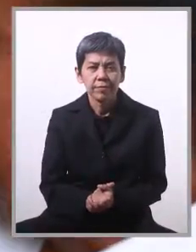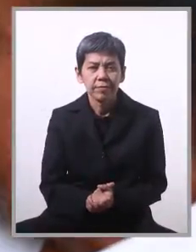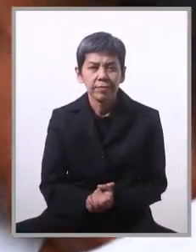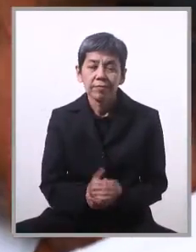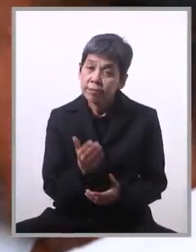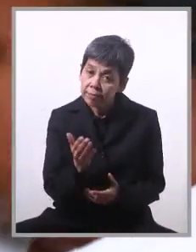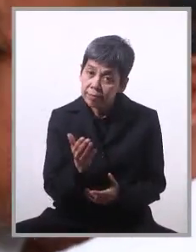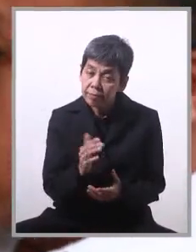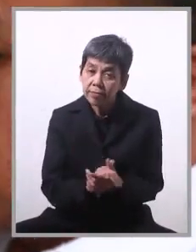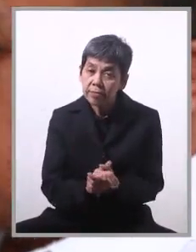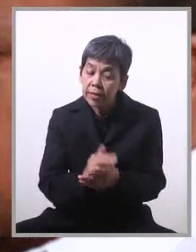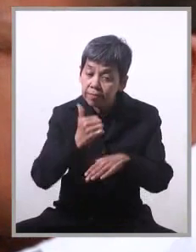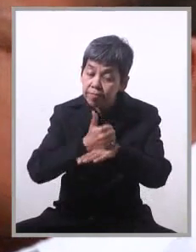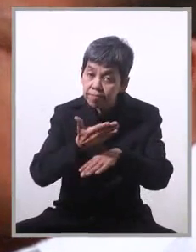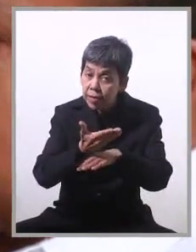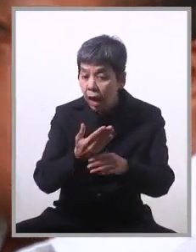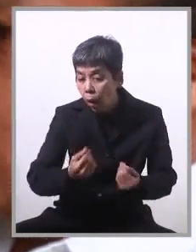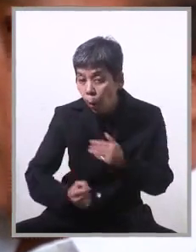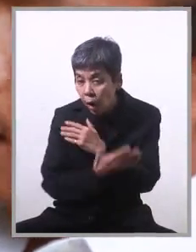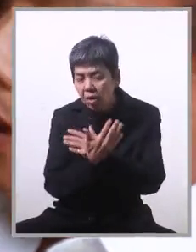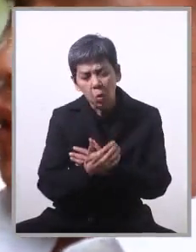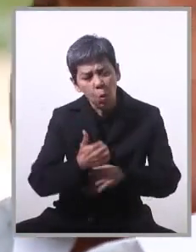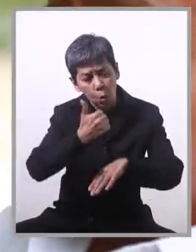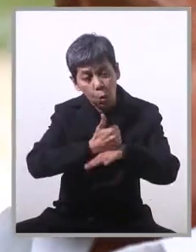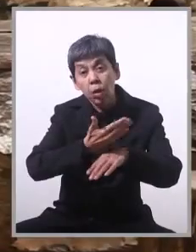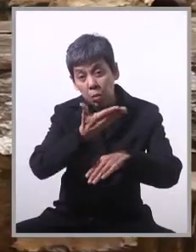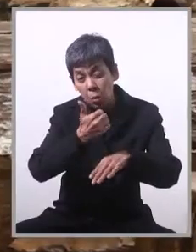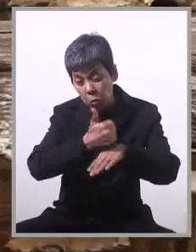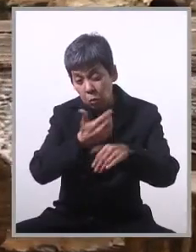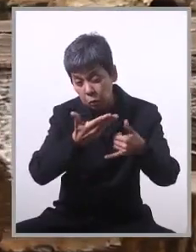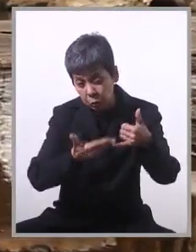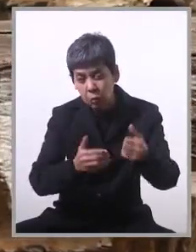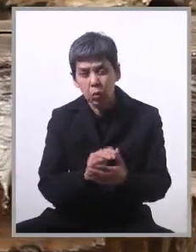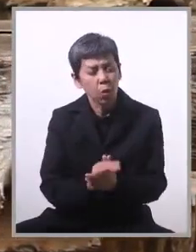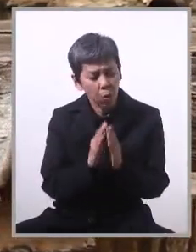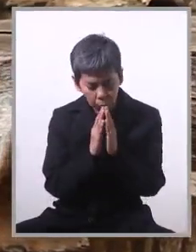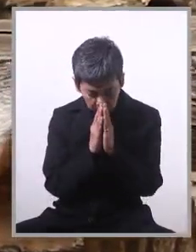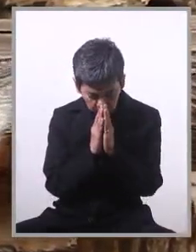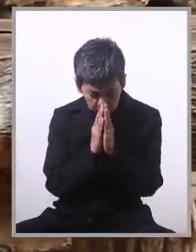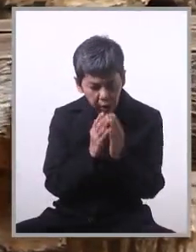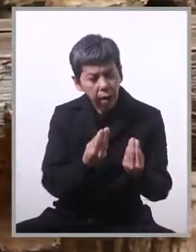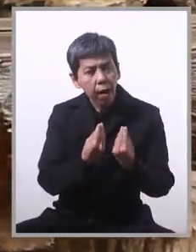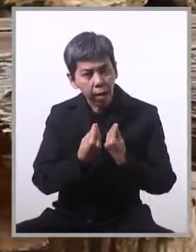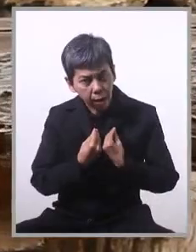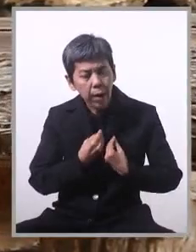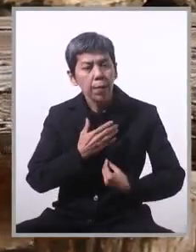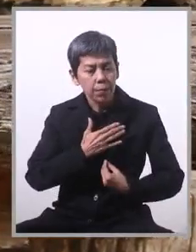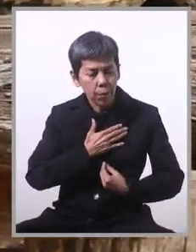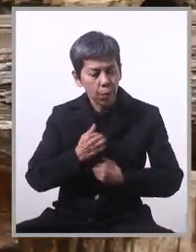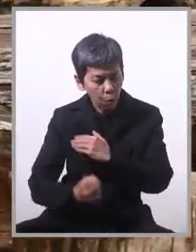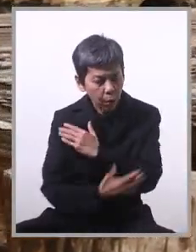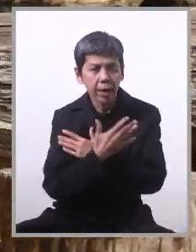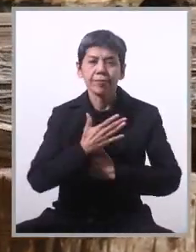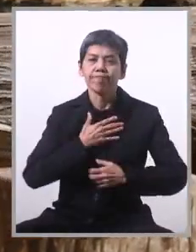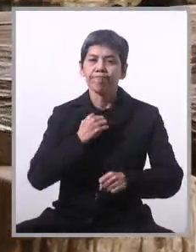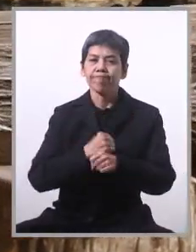ส่วนของพี่หน่อยนะคะวันนี้เขาเปิดโอกาสให้กับเรา ของเจ๊ก็ขอบคุณครับที่เขาให้โอกาสพวกผ